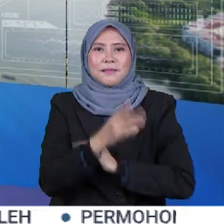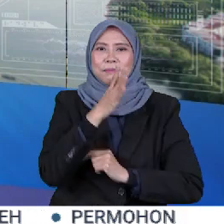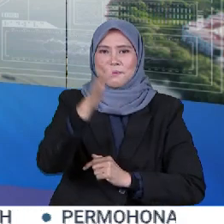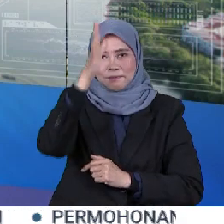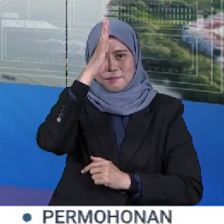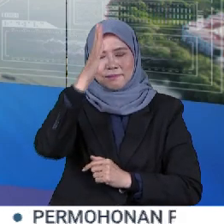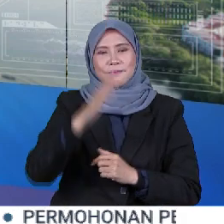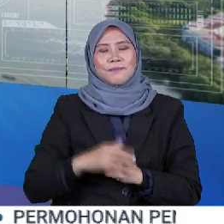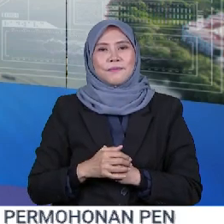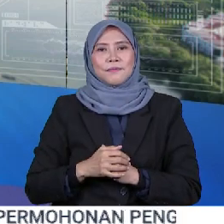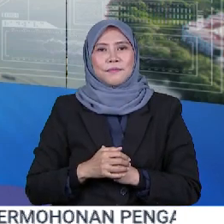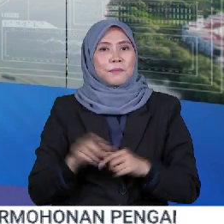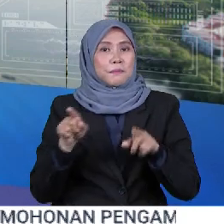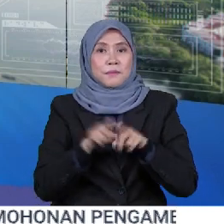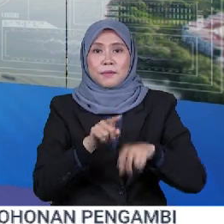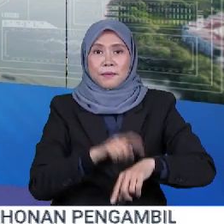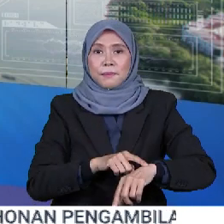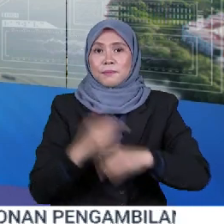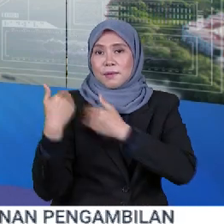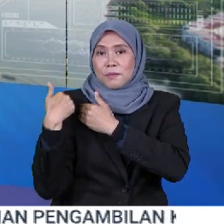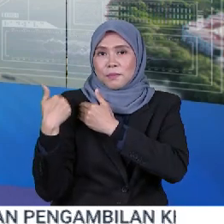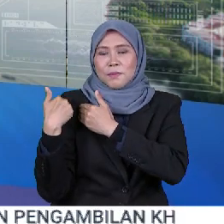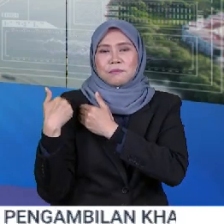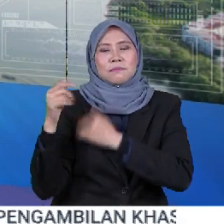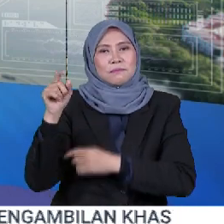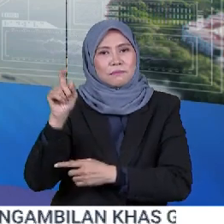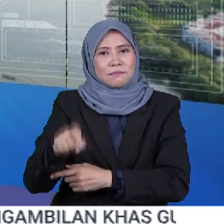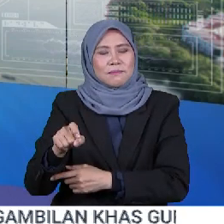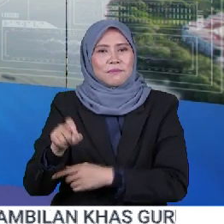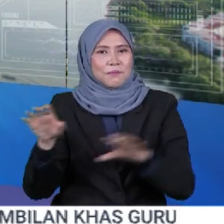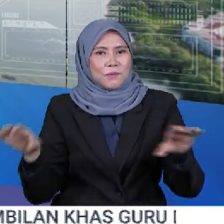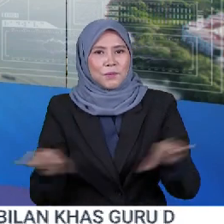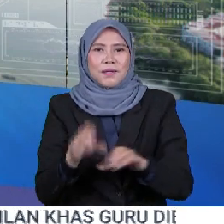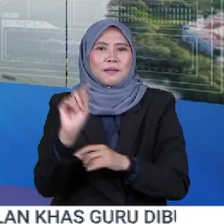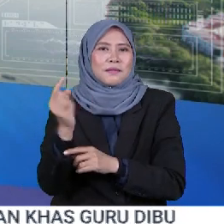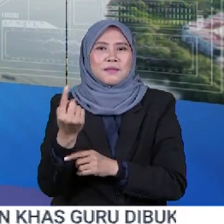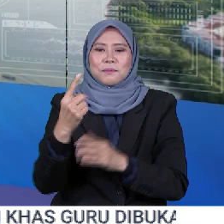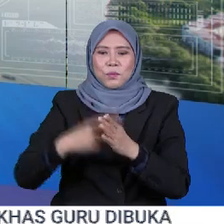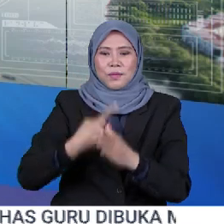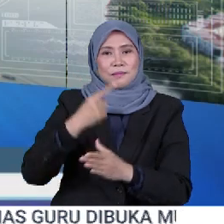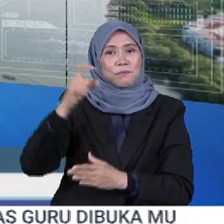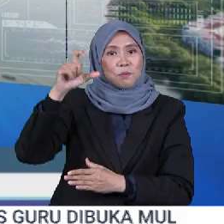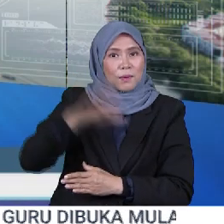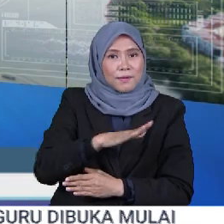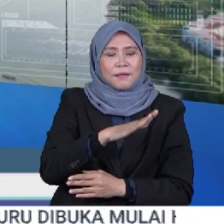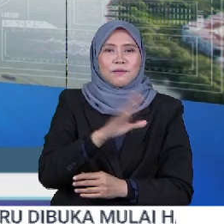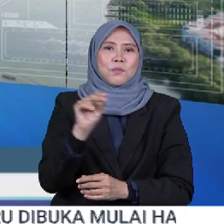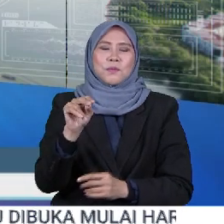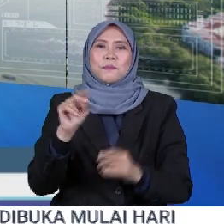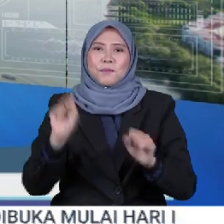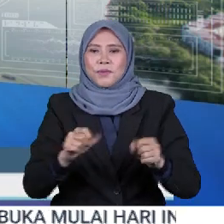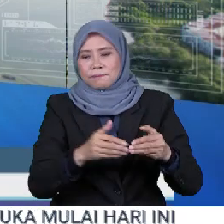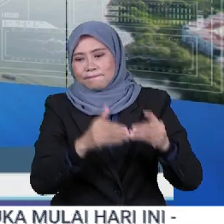bapa mereka. Dalam masa sama, tanggungjawab tersebut seharusnya tidak dilaksanakan hanya pada bulan Ramadan, sebaliknya